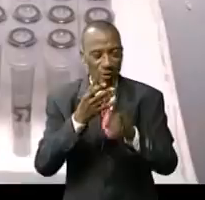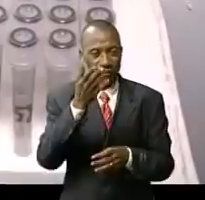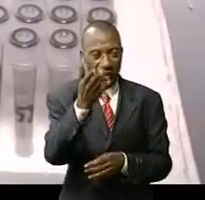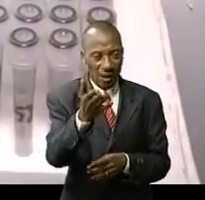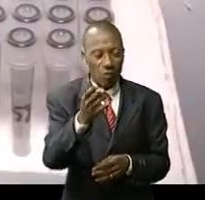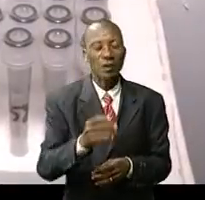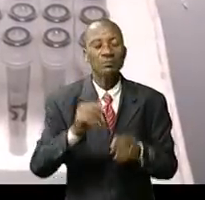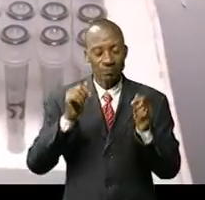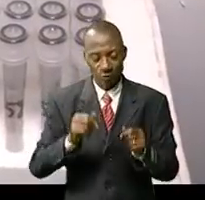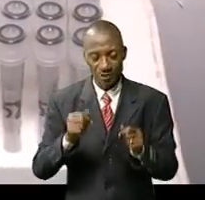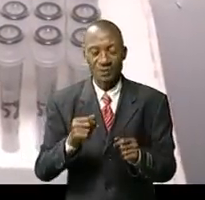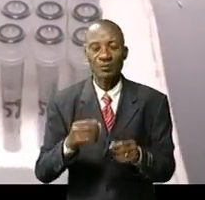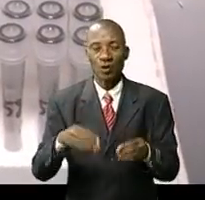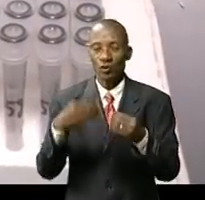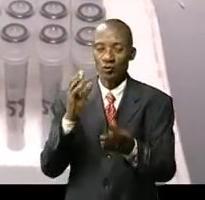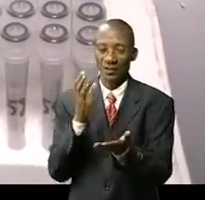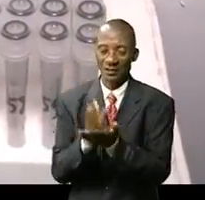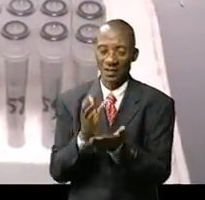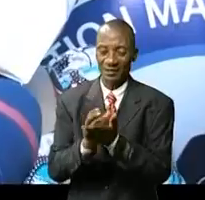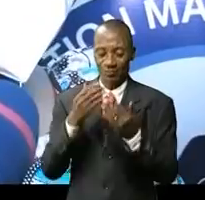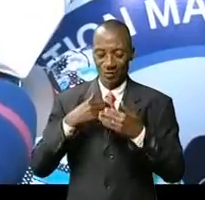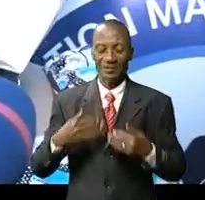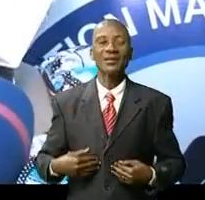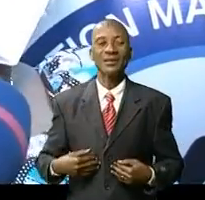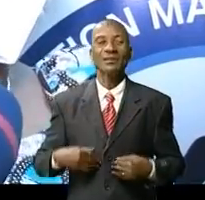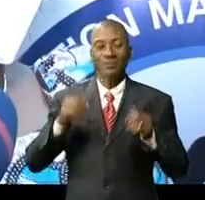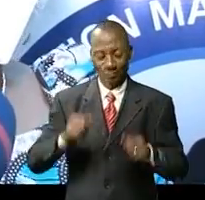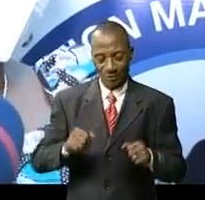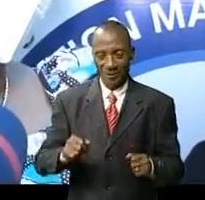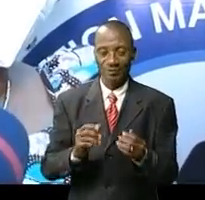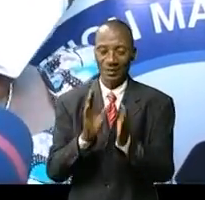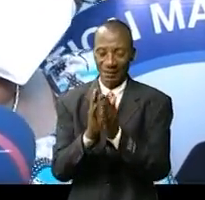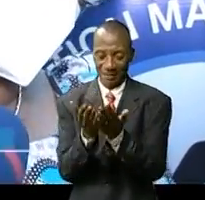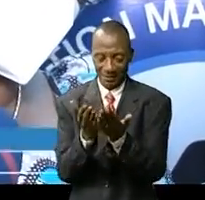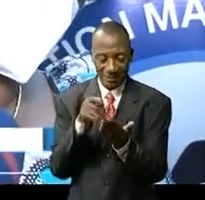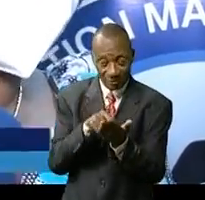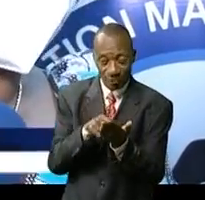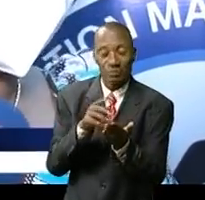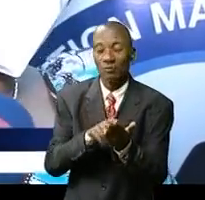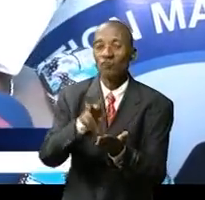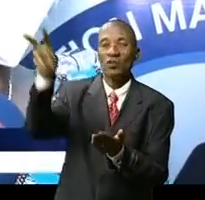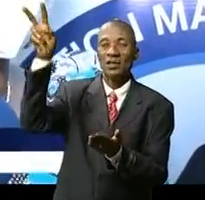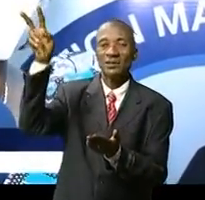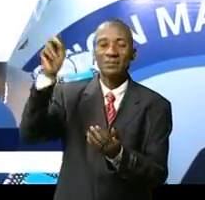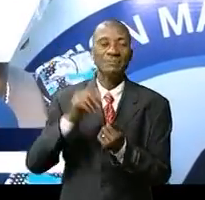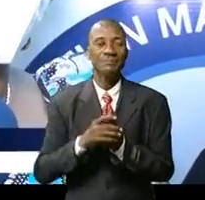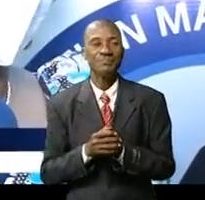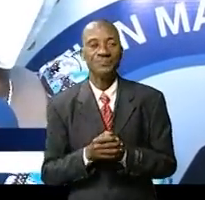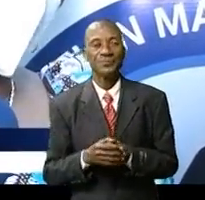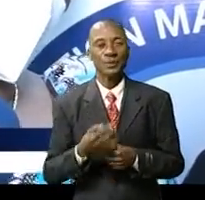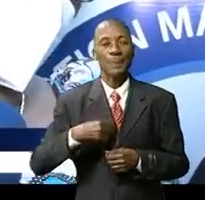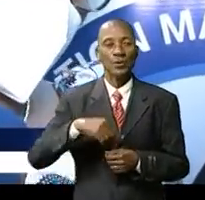carte sanitaire pouvant lui permettre d'effectuer des voyages. Nous avons mis à leur